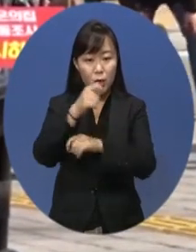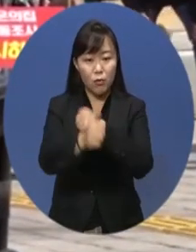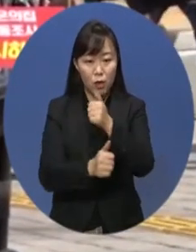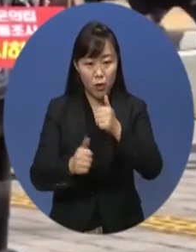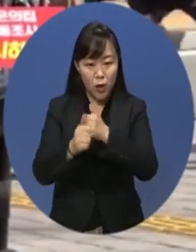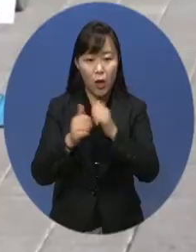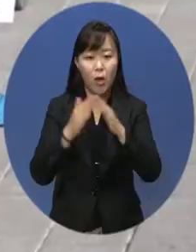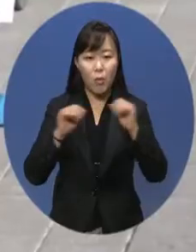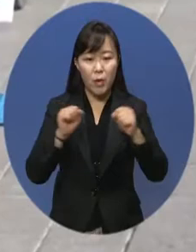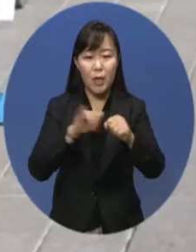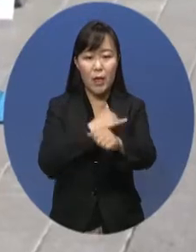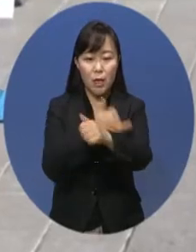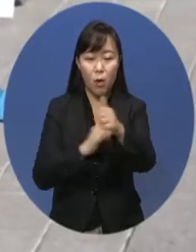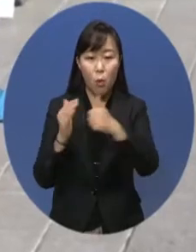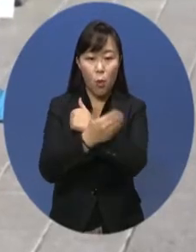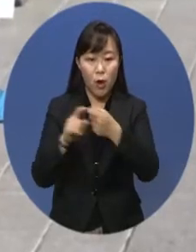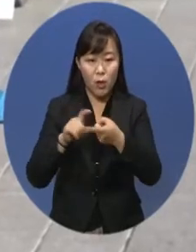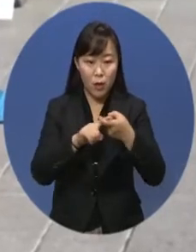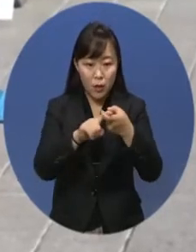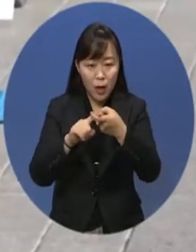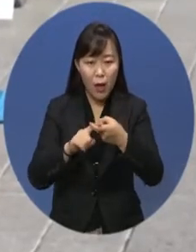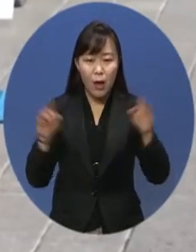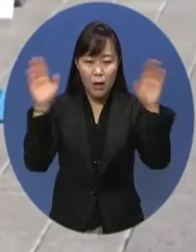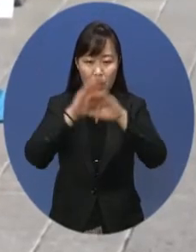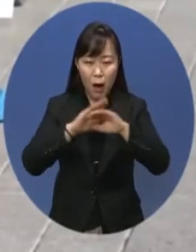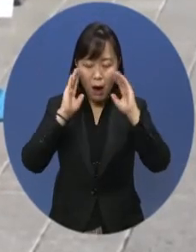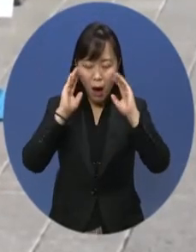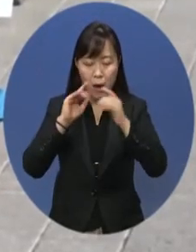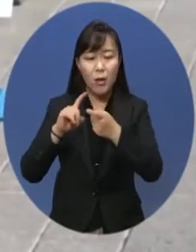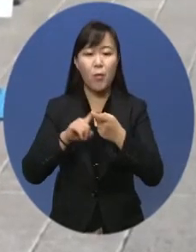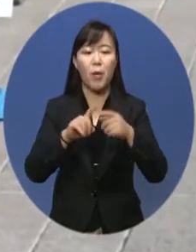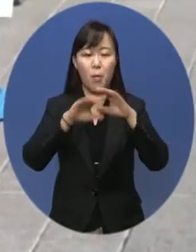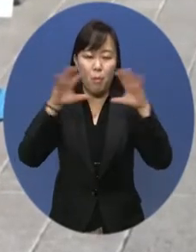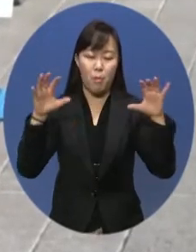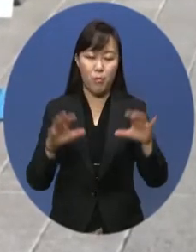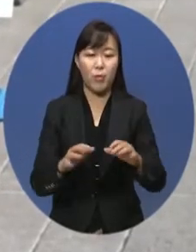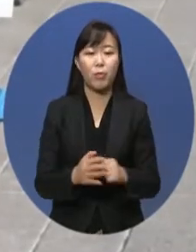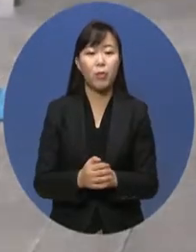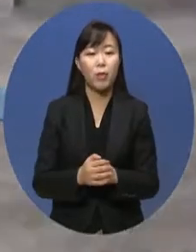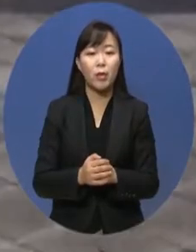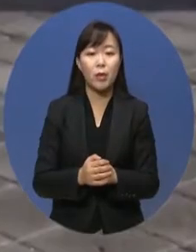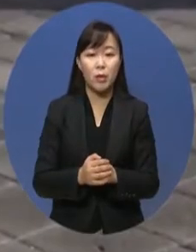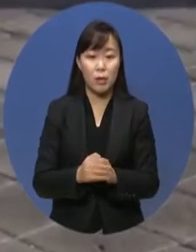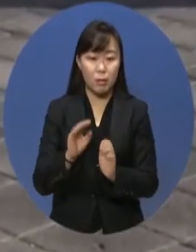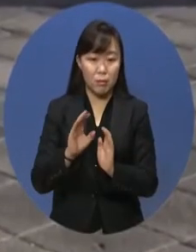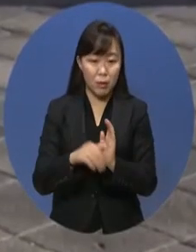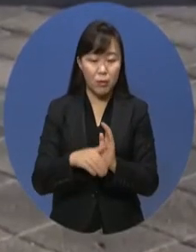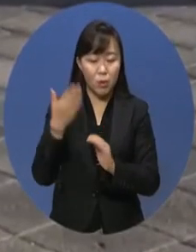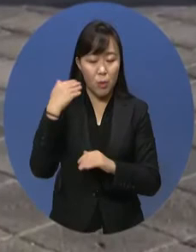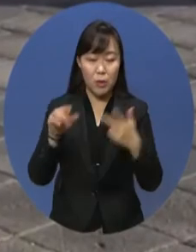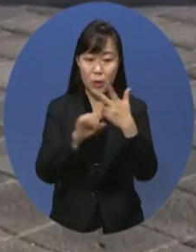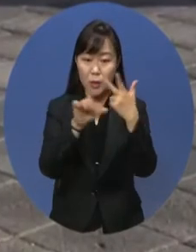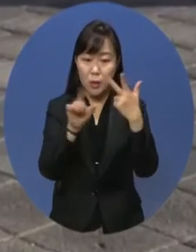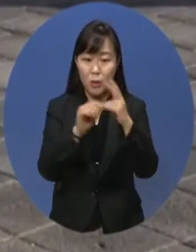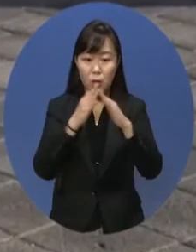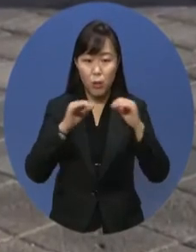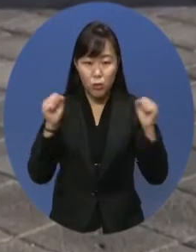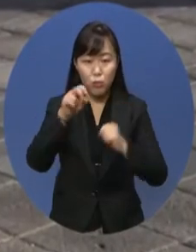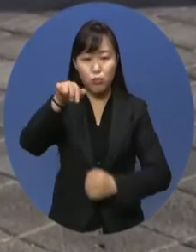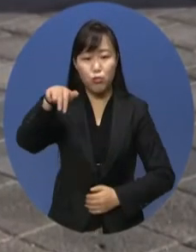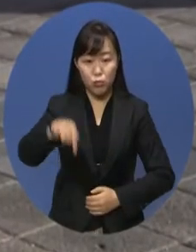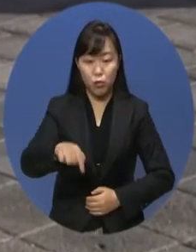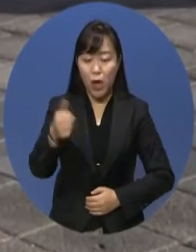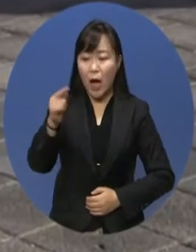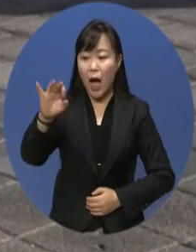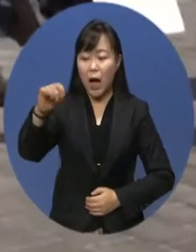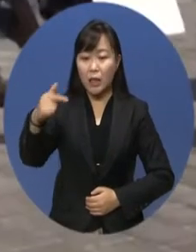인권 옹호연대, 전국 장애인 야학 협의회 등이 참석했습니다. 이번 시위는 지난 7월 전라북도 무주